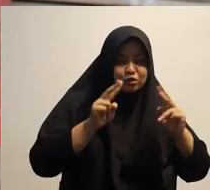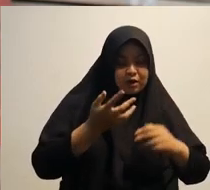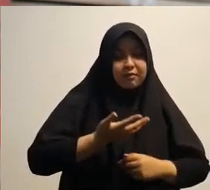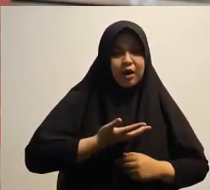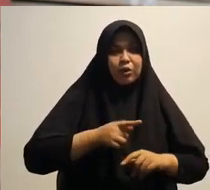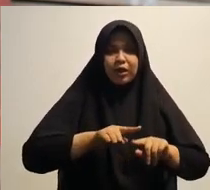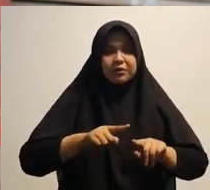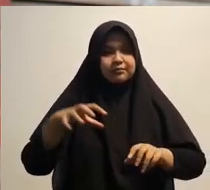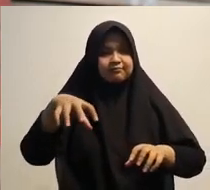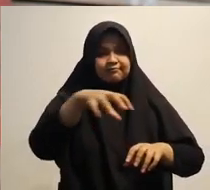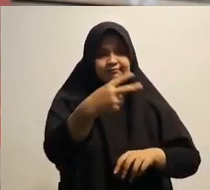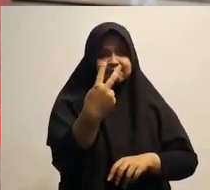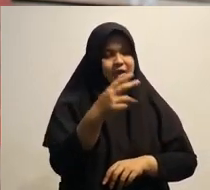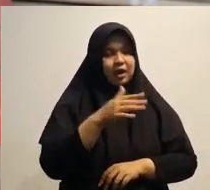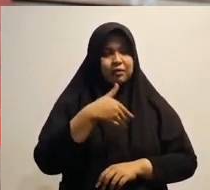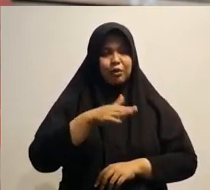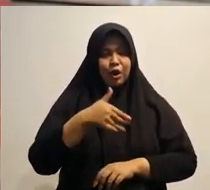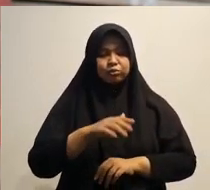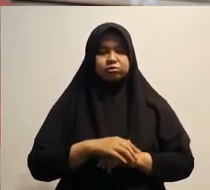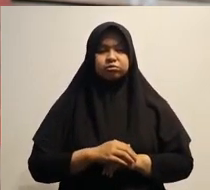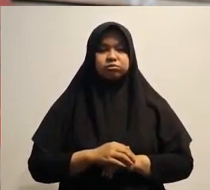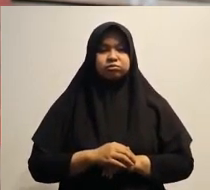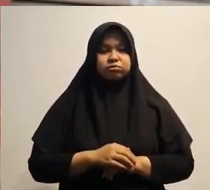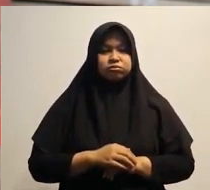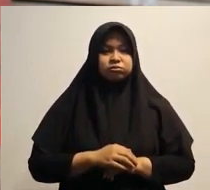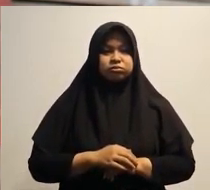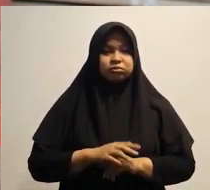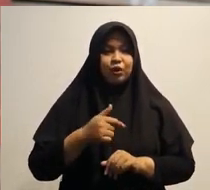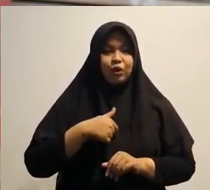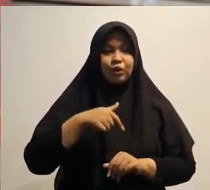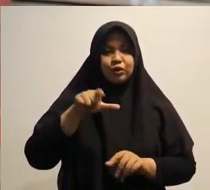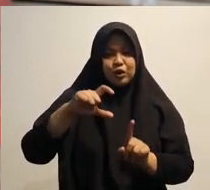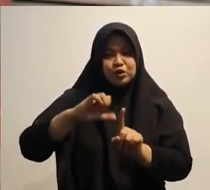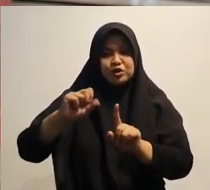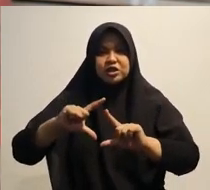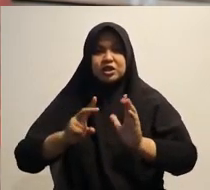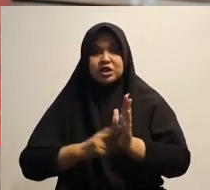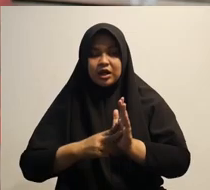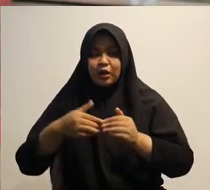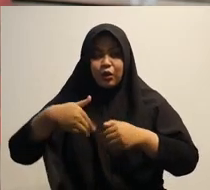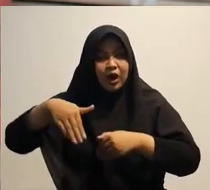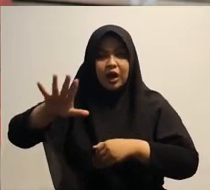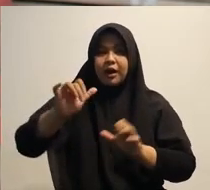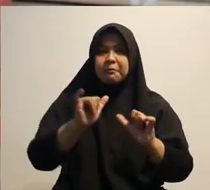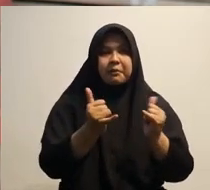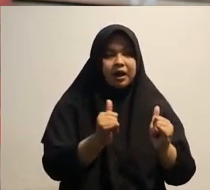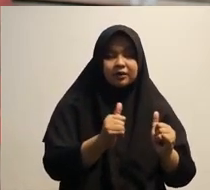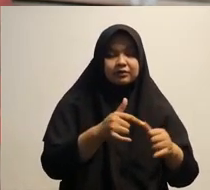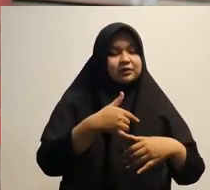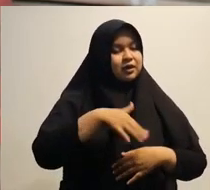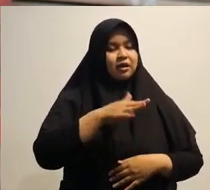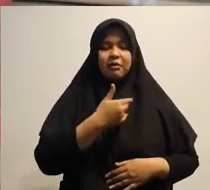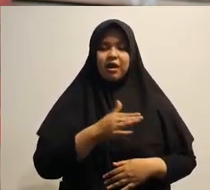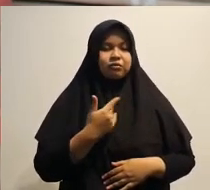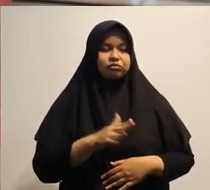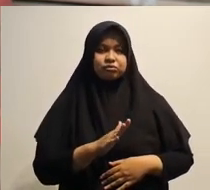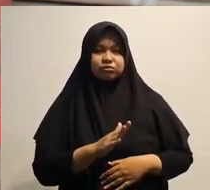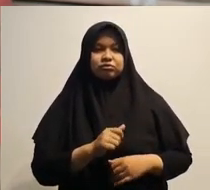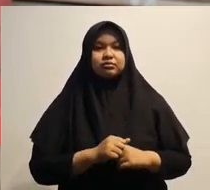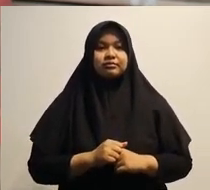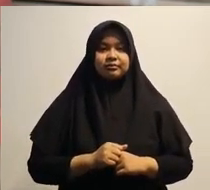saudara-saudara udah tahu kalau Dian itu nganu apa seperti ini, tapi Diannya tak suruh